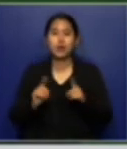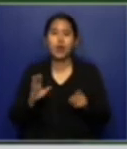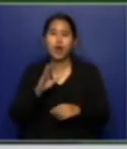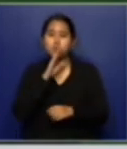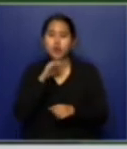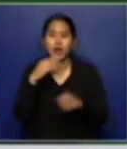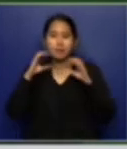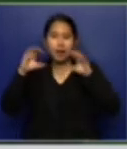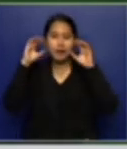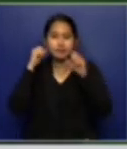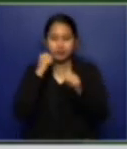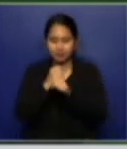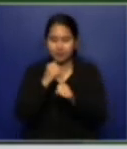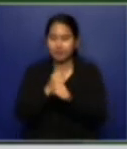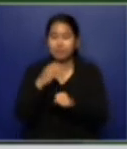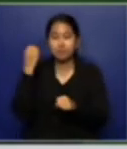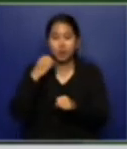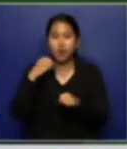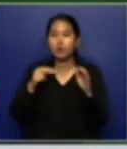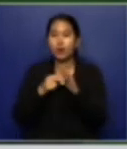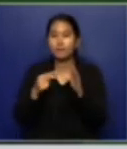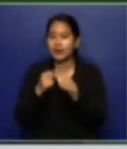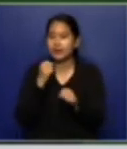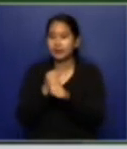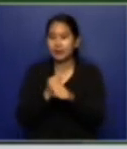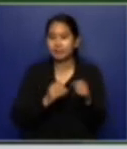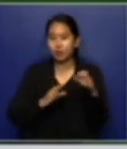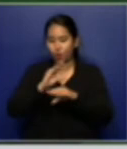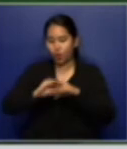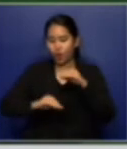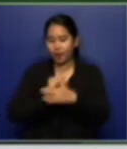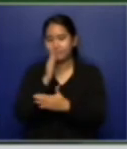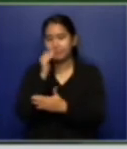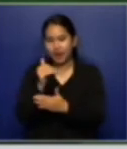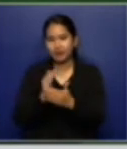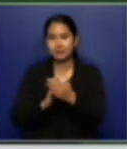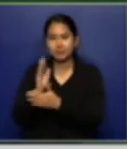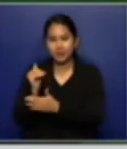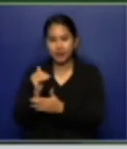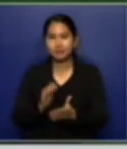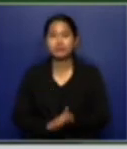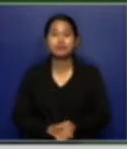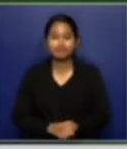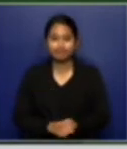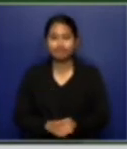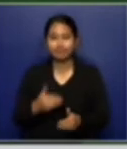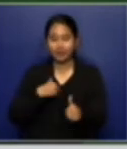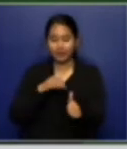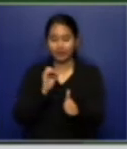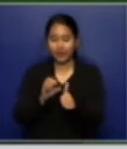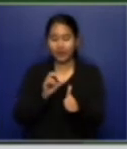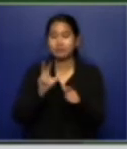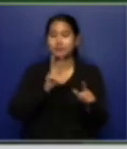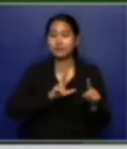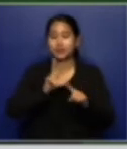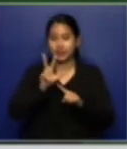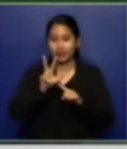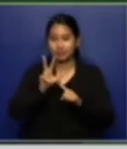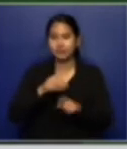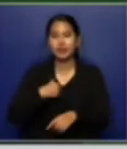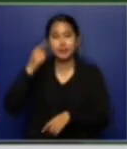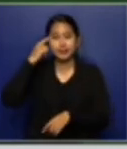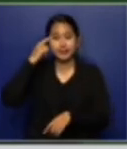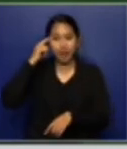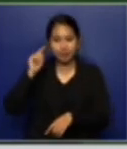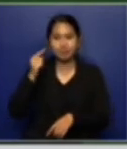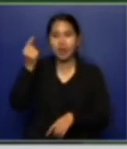ทำอย่างนี้เราก็จะประสบความสำเร็จในทุกๆโครงการค่ะข้อเสนอแนะข้อที่3นะคะที่เพิ่งคิดขึ้นมา